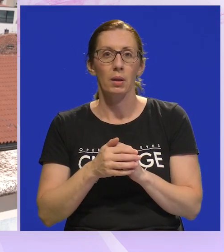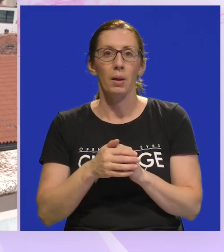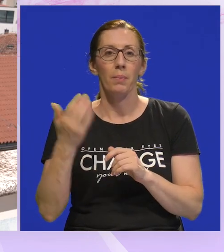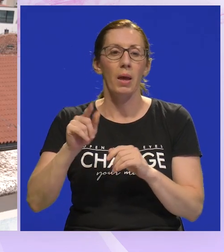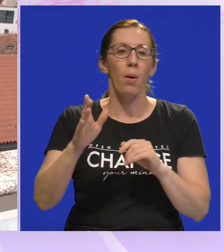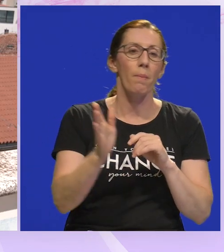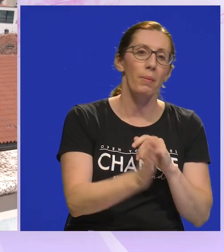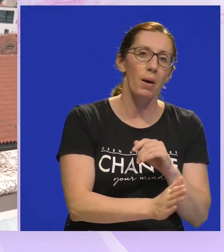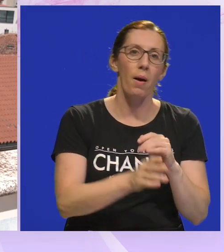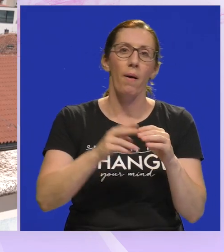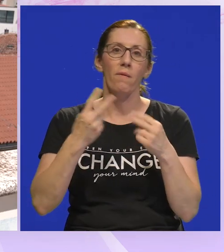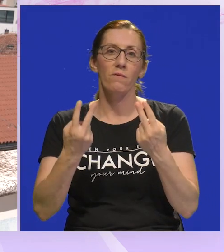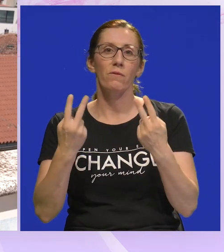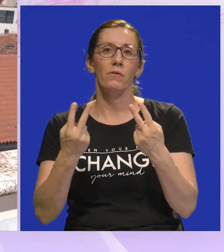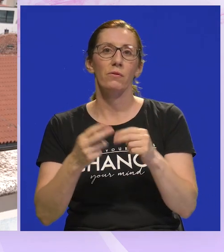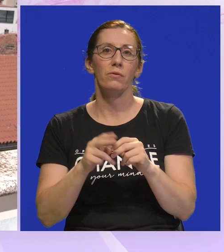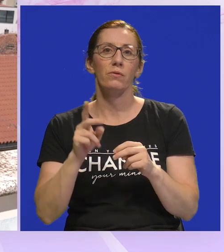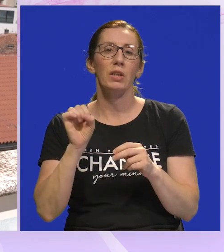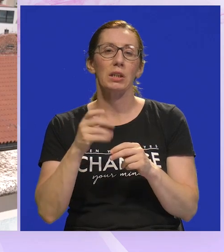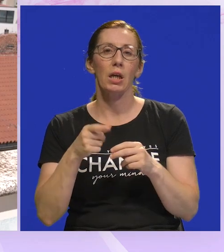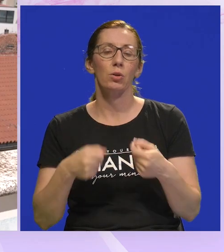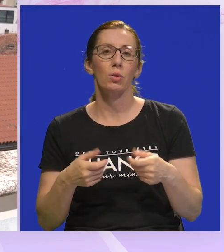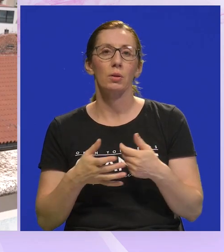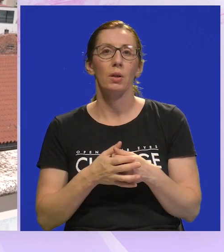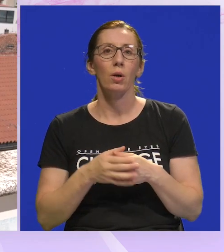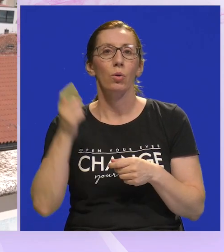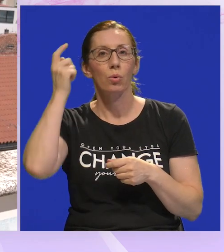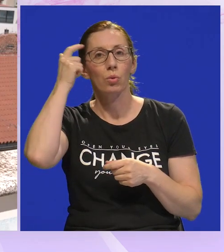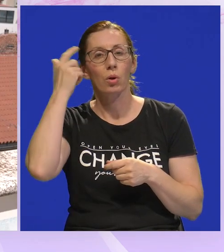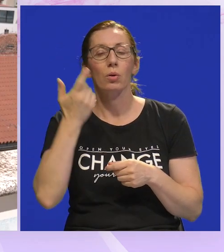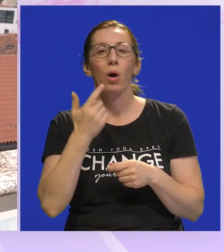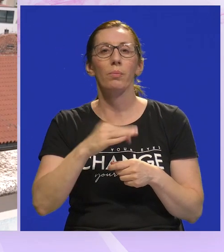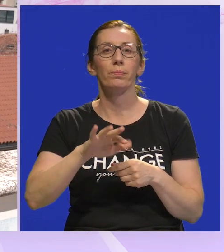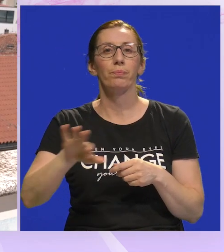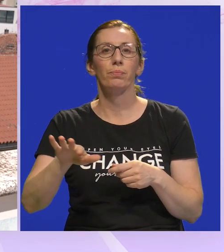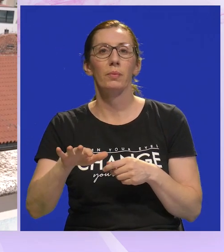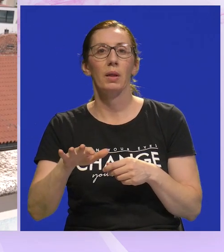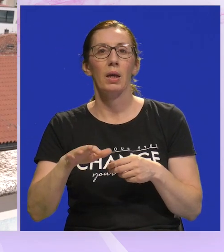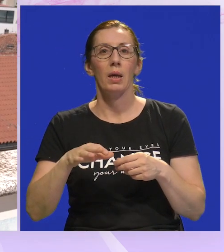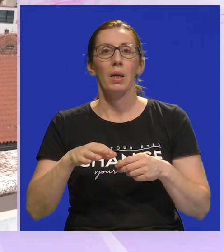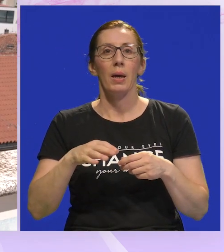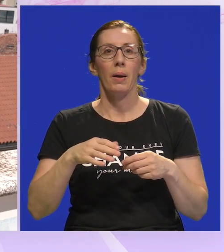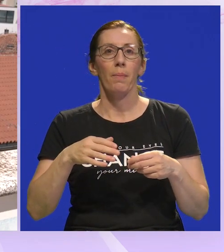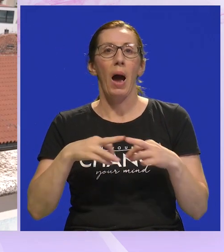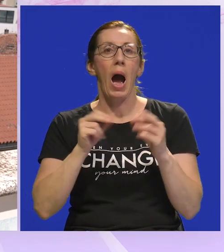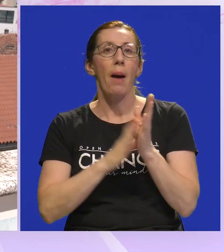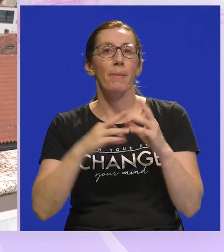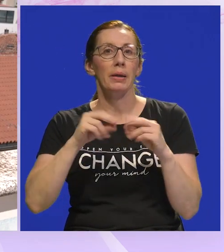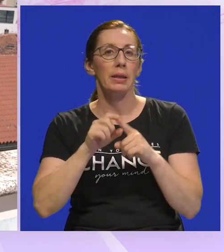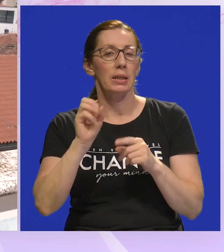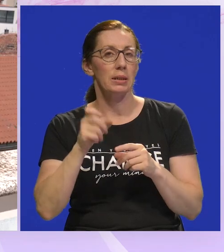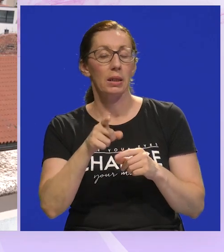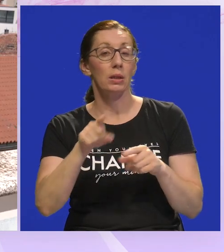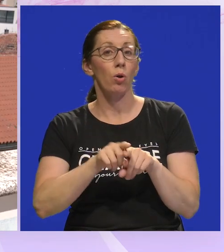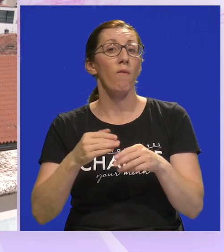pritom ne umanjujući vrijednost kulture koja spada možda više u amaterski dio